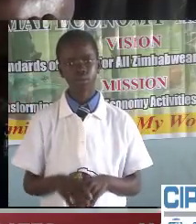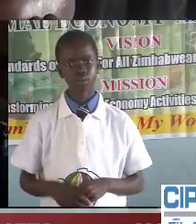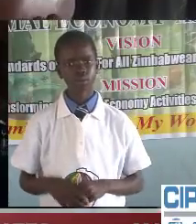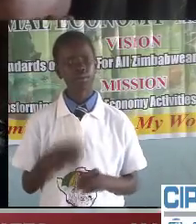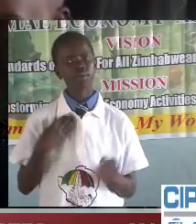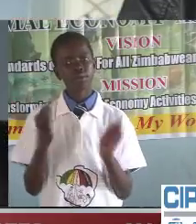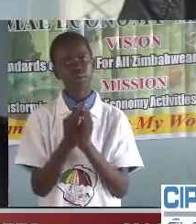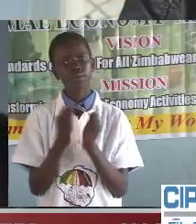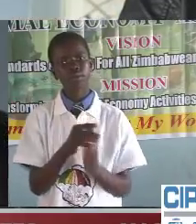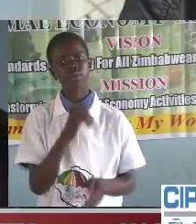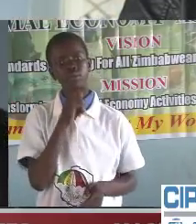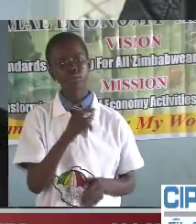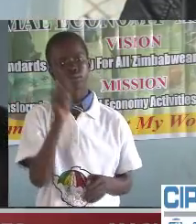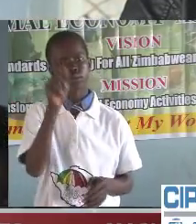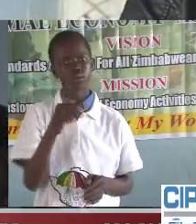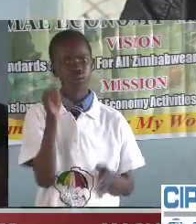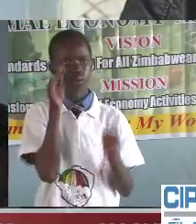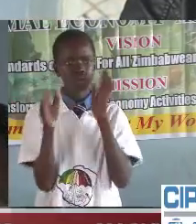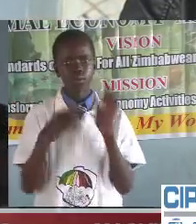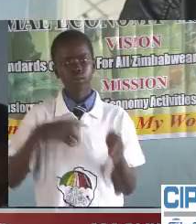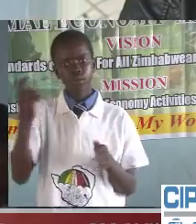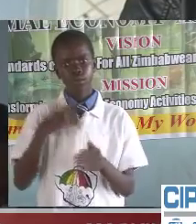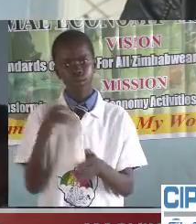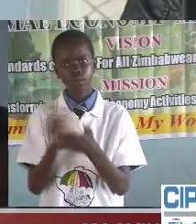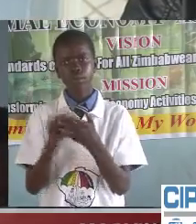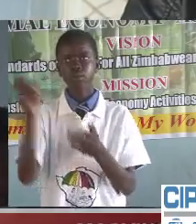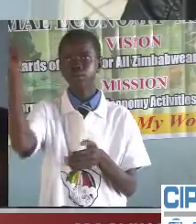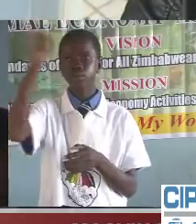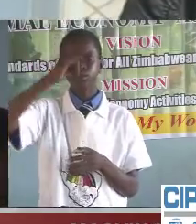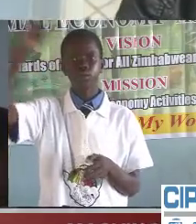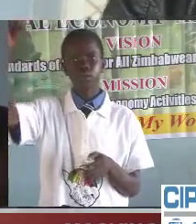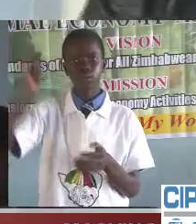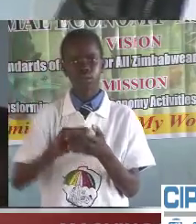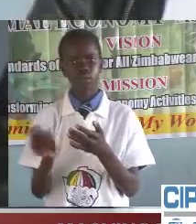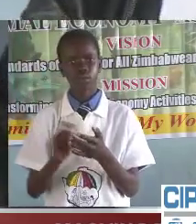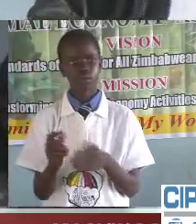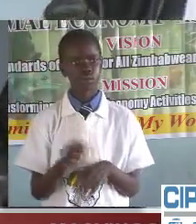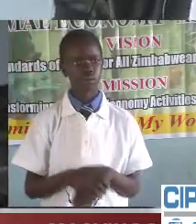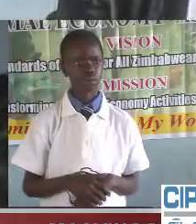nechizvokwadi kana chanyorwa pasi nokudenga ngachinyorwa amen